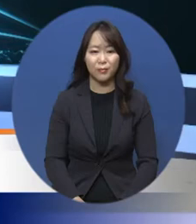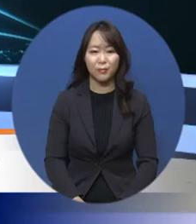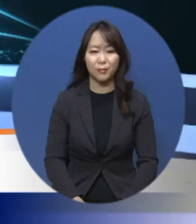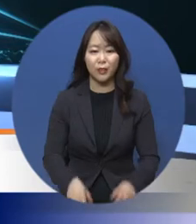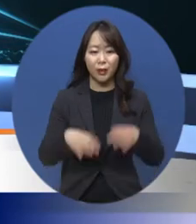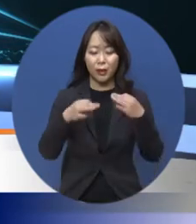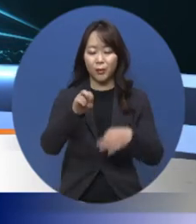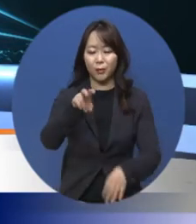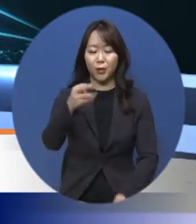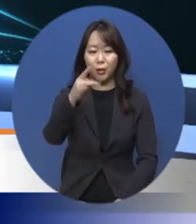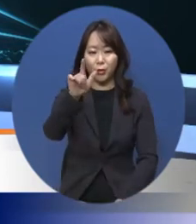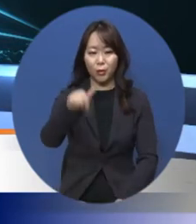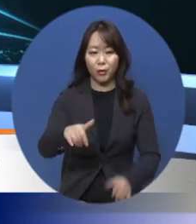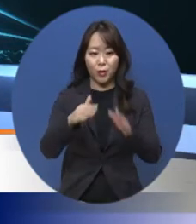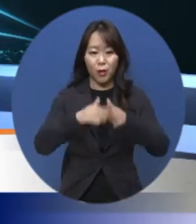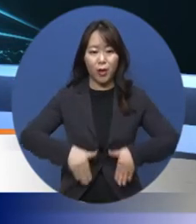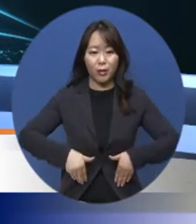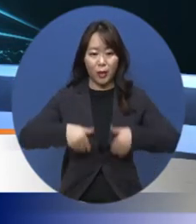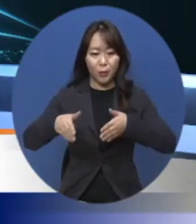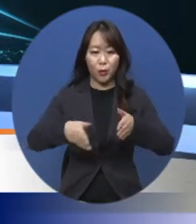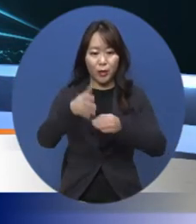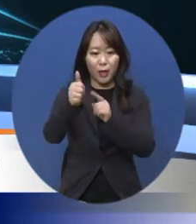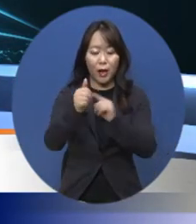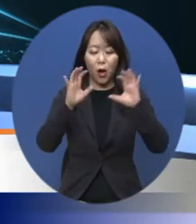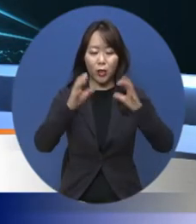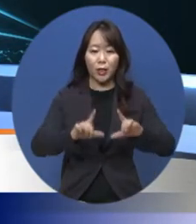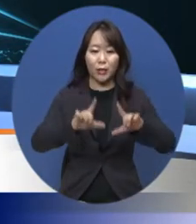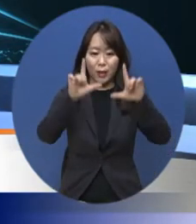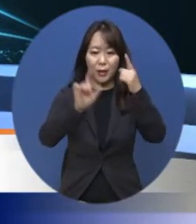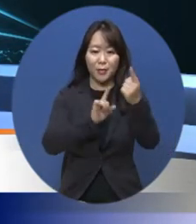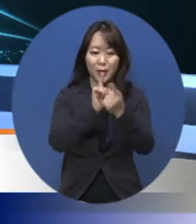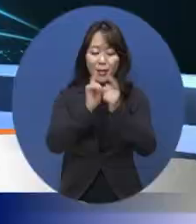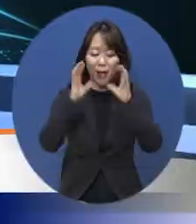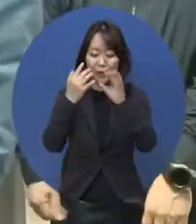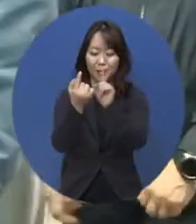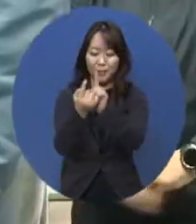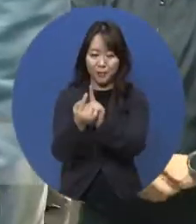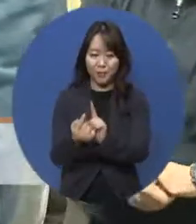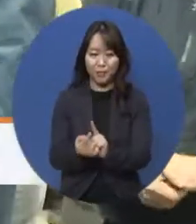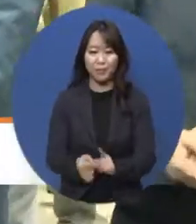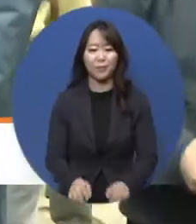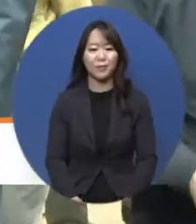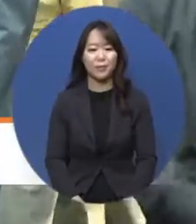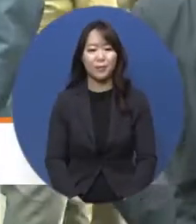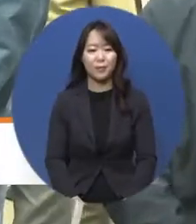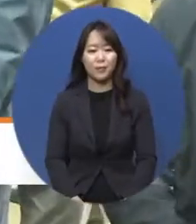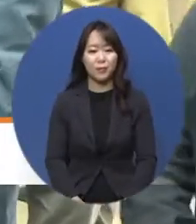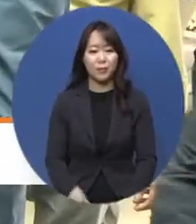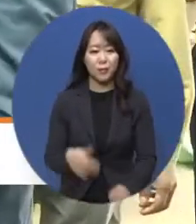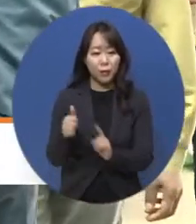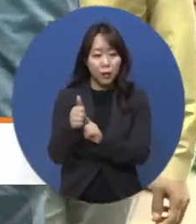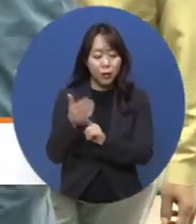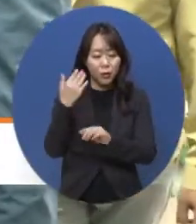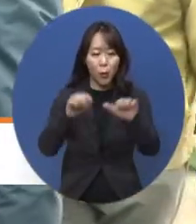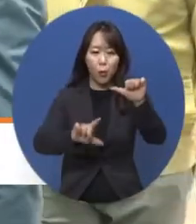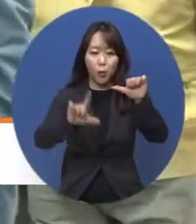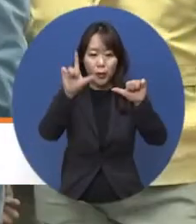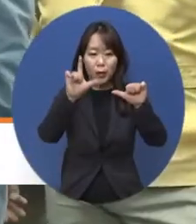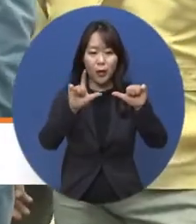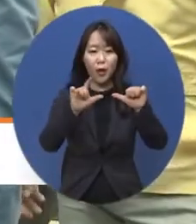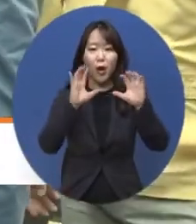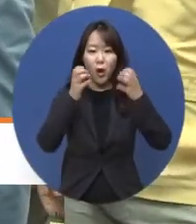김영록 전라남도지사가 어린이날을 맞아 아동들을 만났습니다. 김영록 전라남도지사가 지난